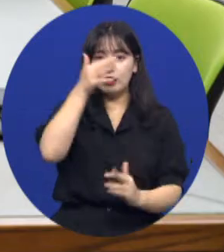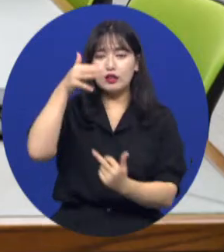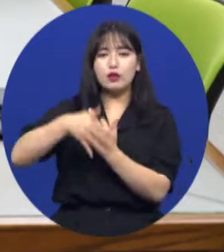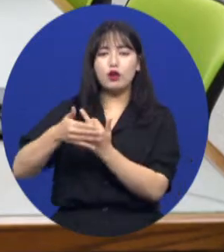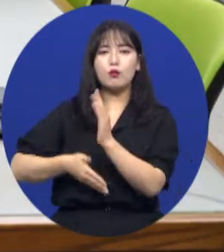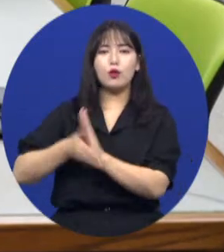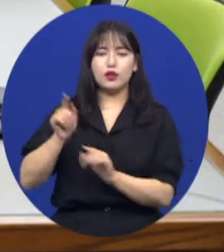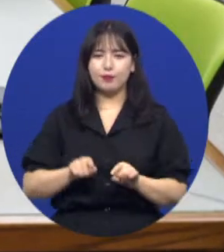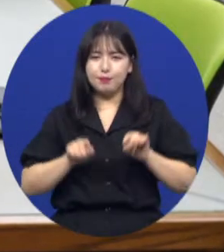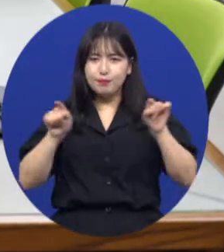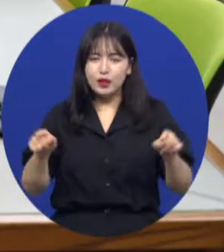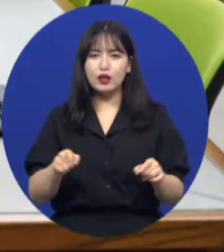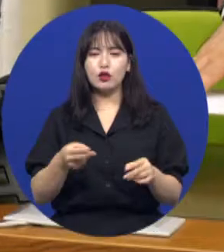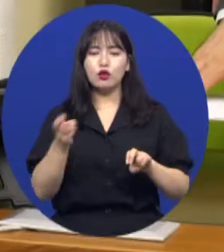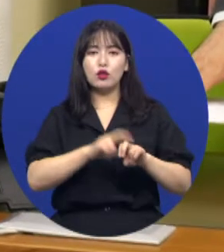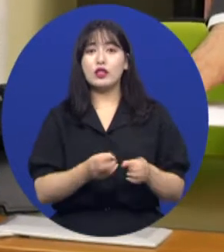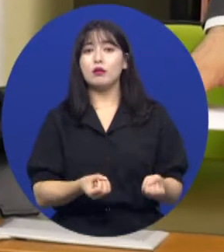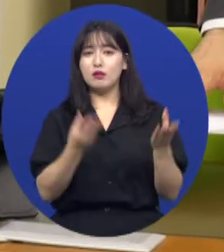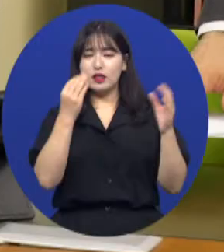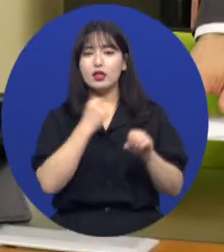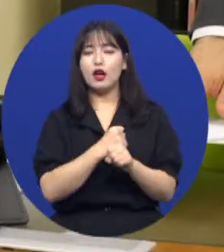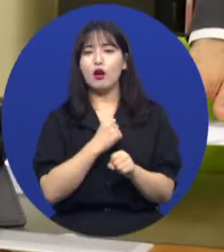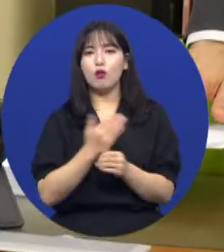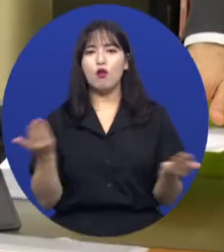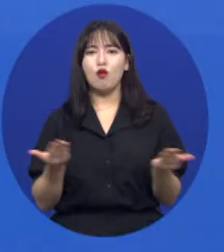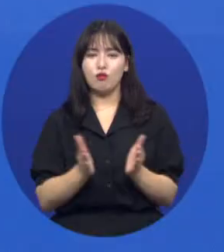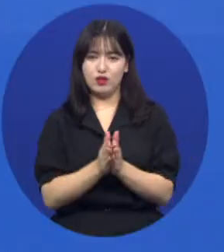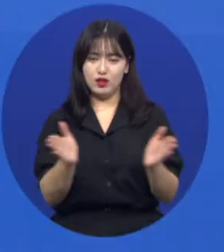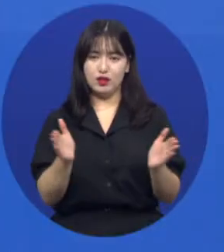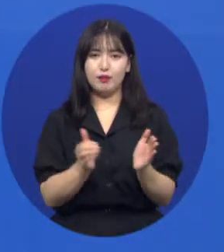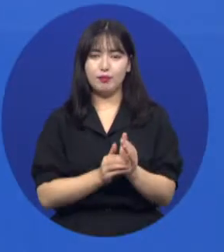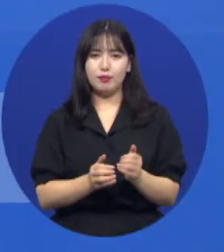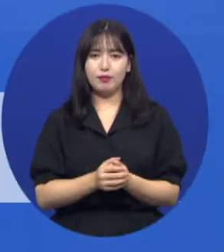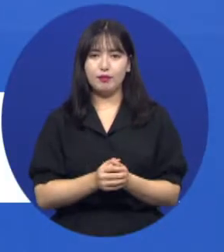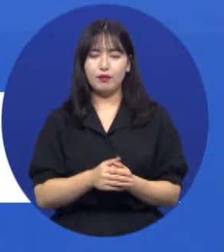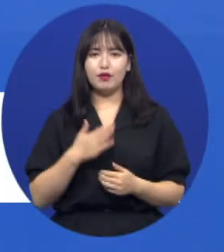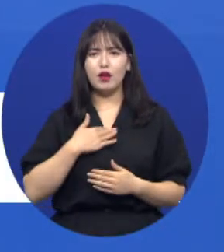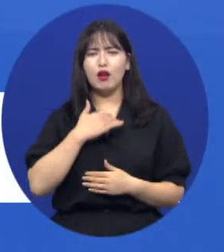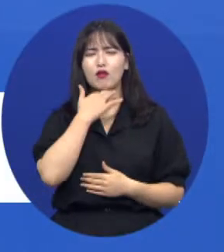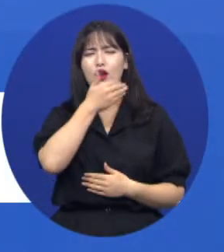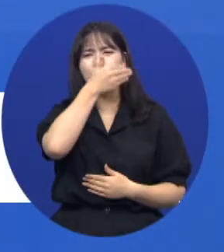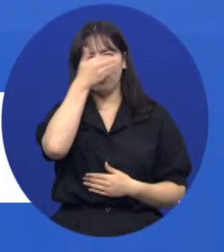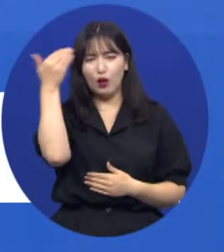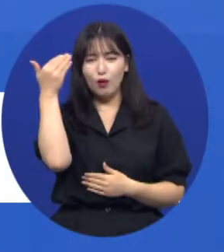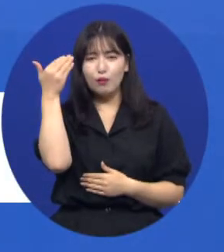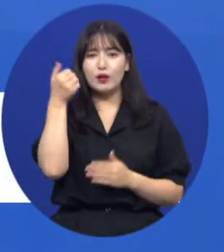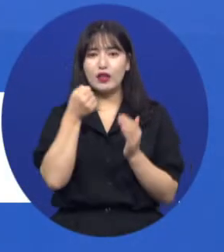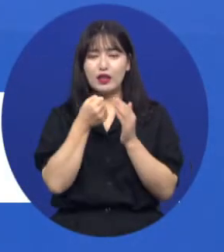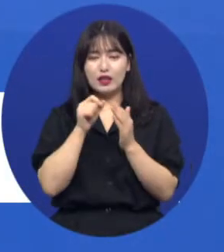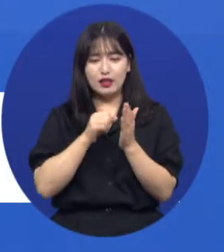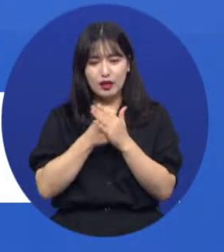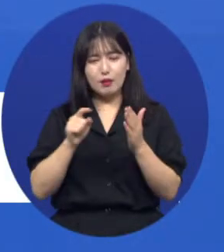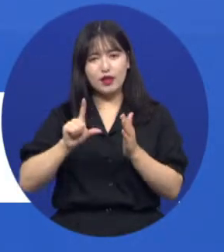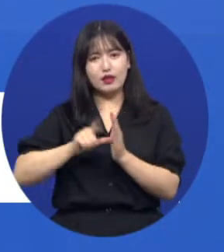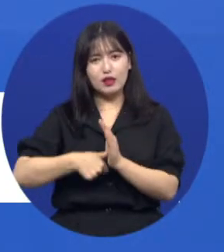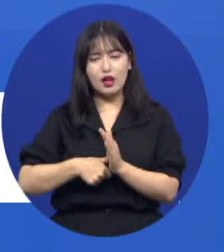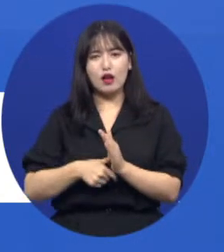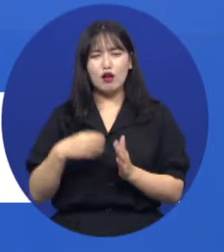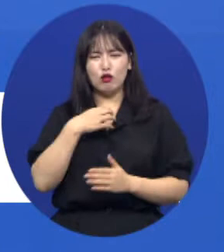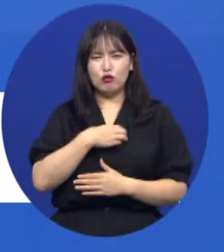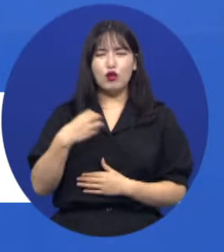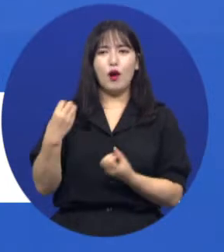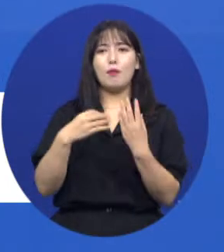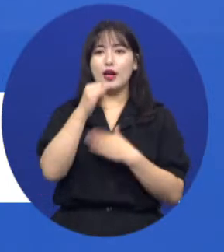서귀포시청에서 취임식을 열고 업무를 시작했습니다. 제가 나이도 젊고 그 과정에서 많은 이제 우려를 드린 점도